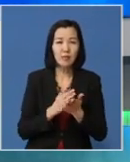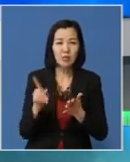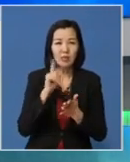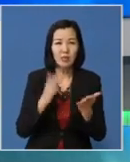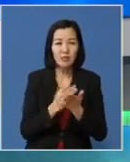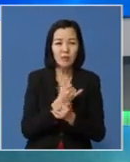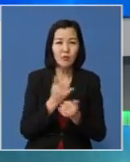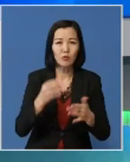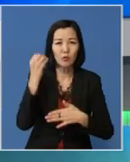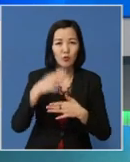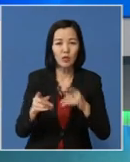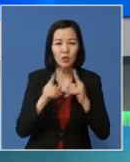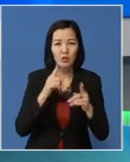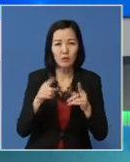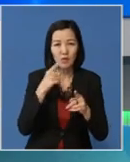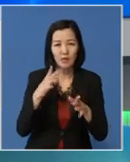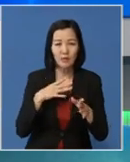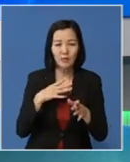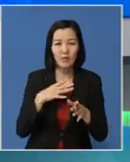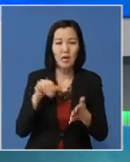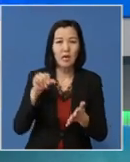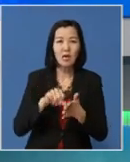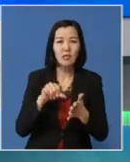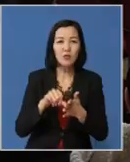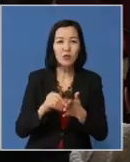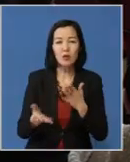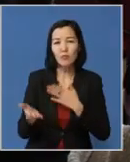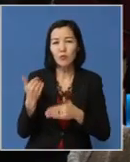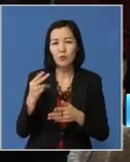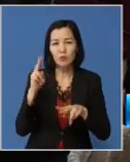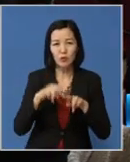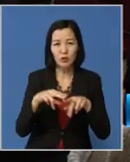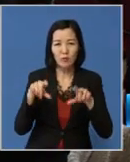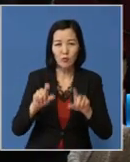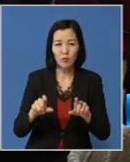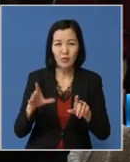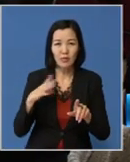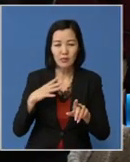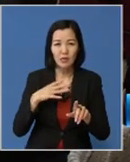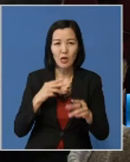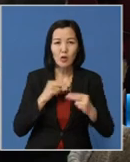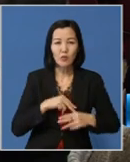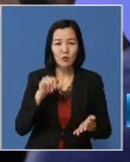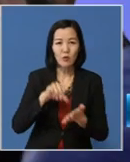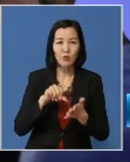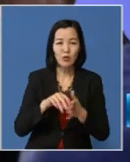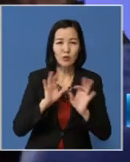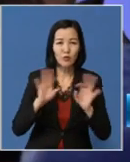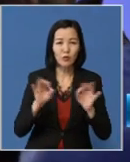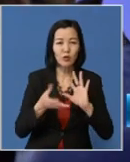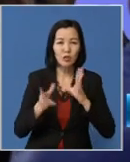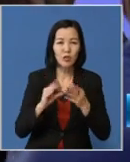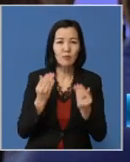қызмет көрсету орталығында өткен жиында мәлімдеді. Онда қатысушыларға, яғни бұрын істі болған азаматтарға жұмысқа орналасу жолдары